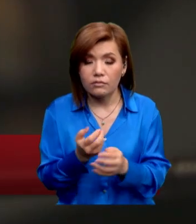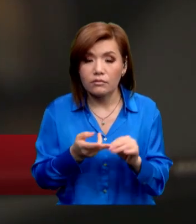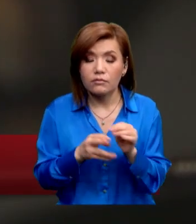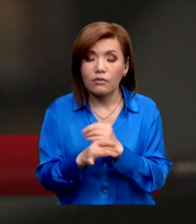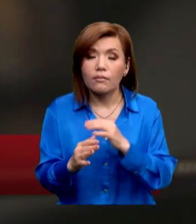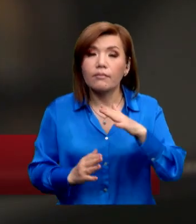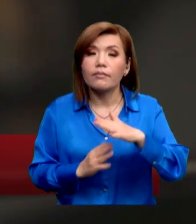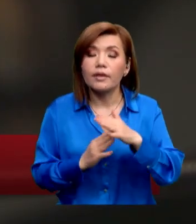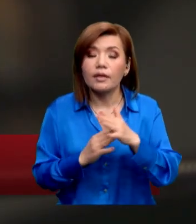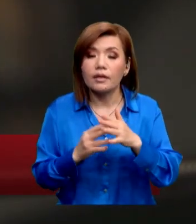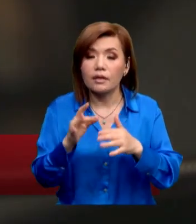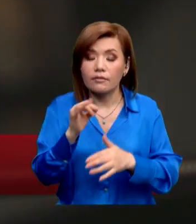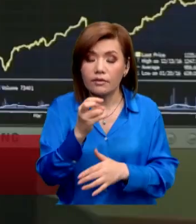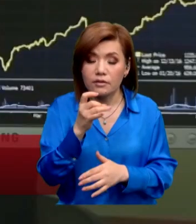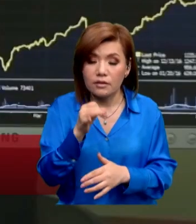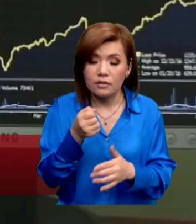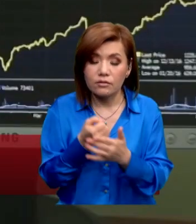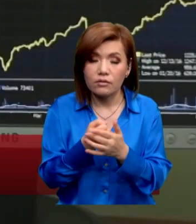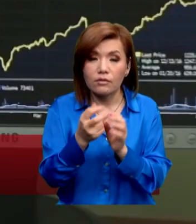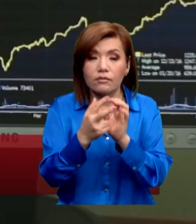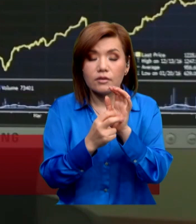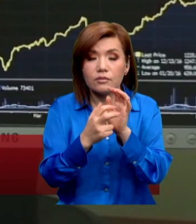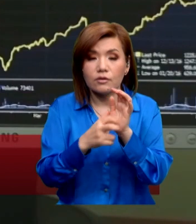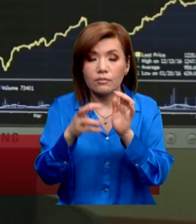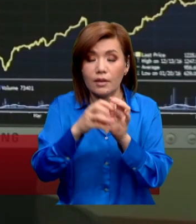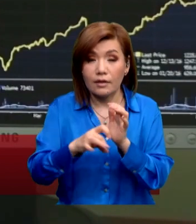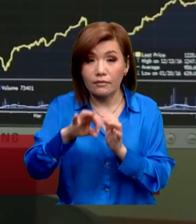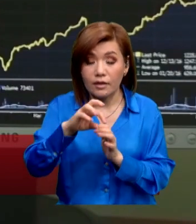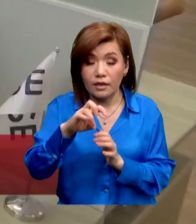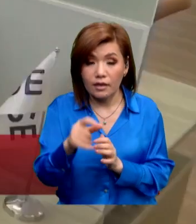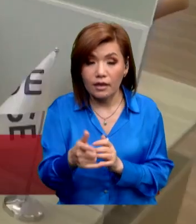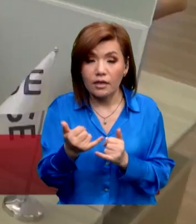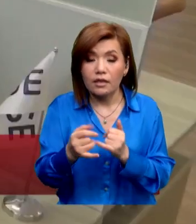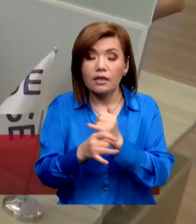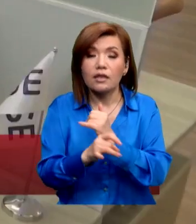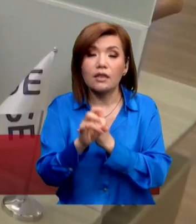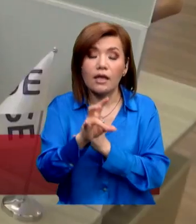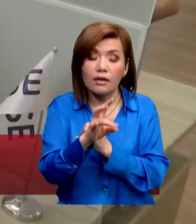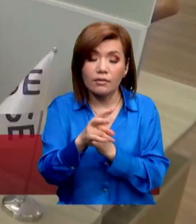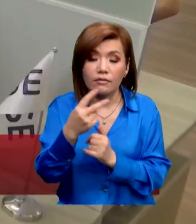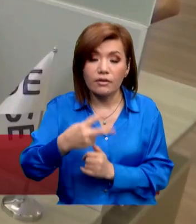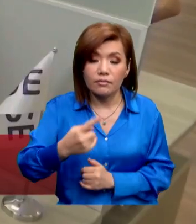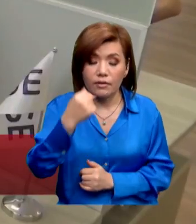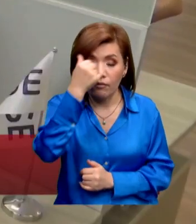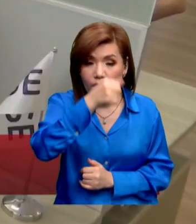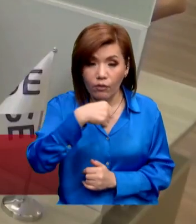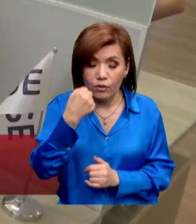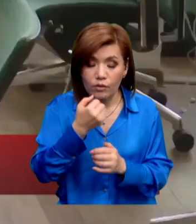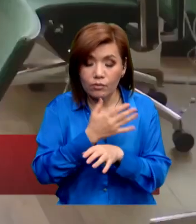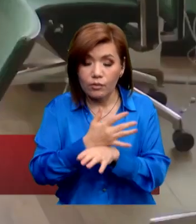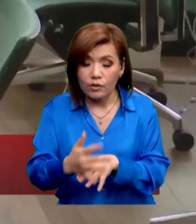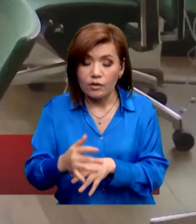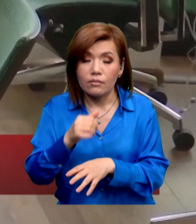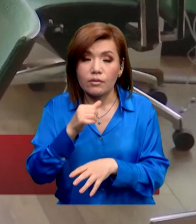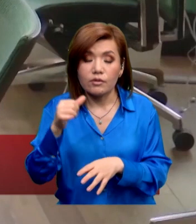пик вкладов иностранных инвесторов достигал 800 миллиардов тенге, и пришелся он на ноябрь 2021 года. После, до декабря